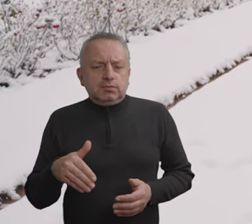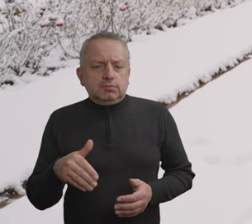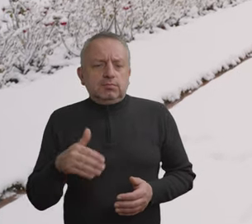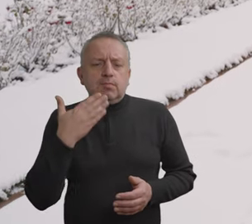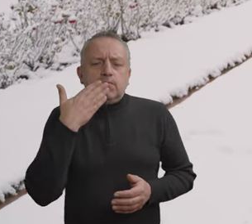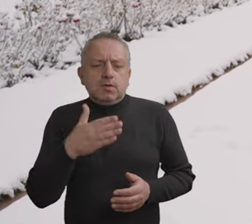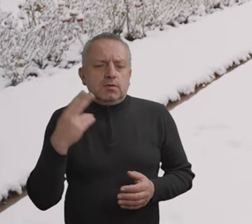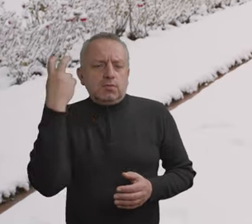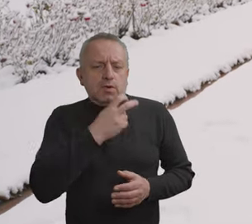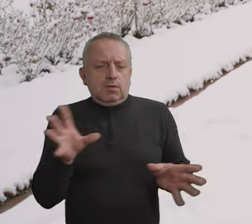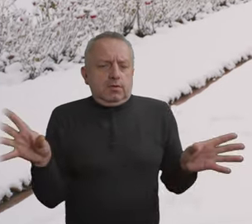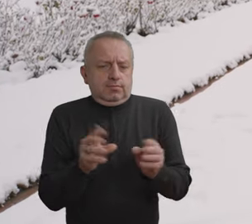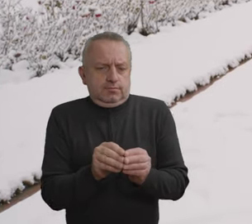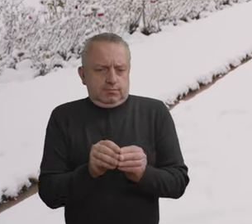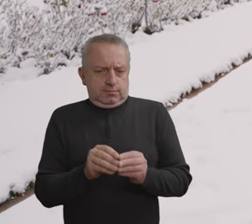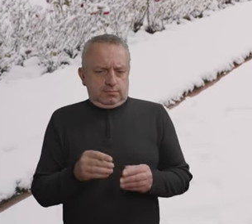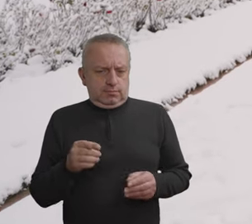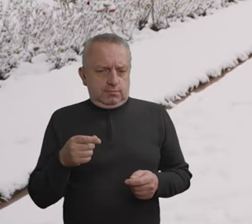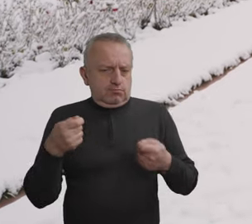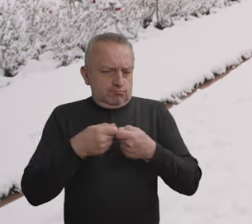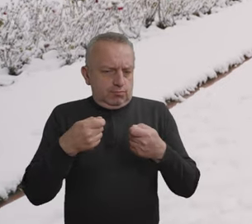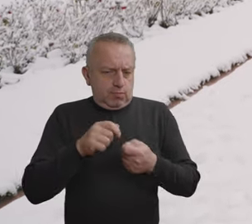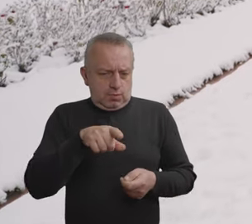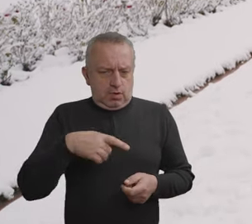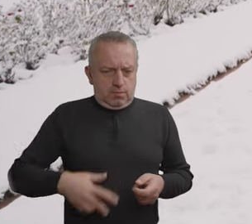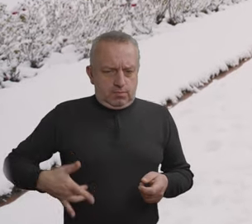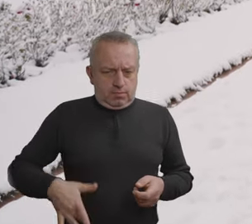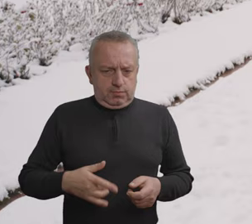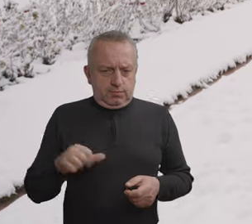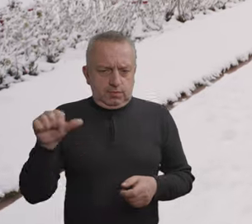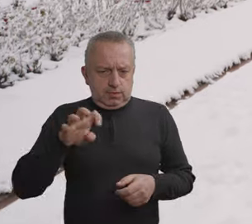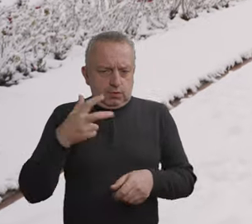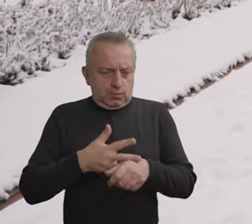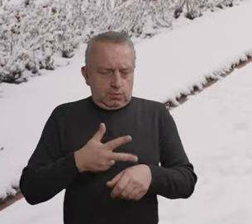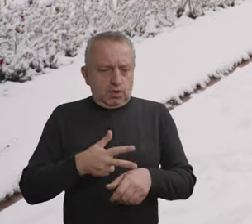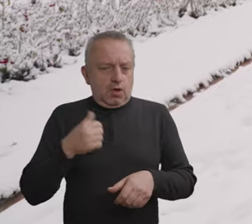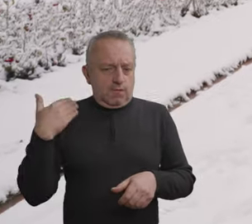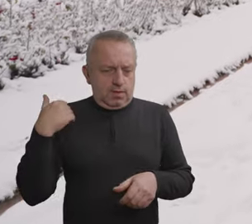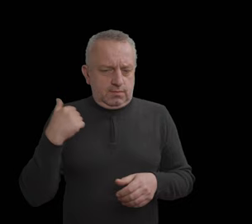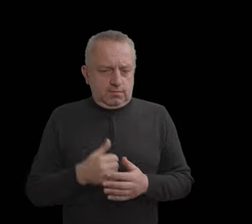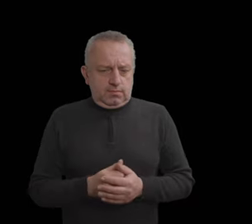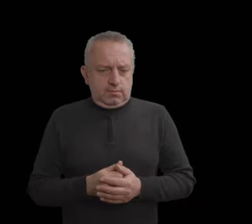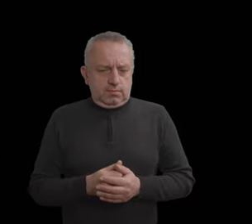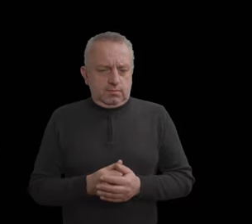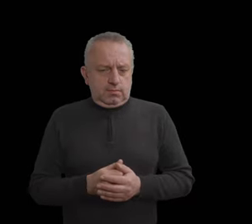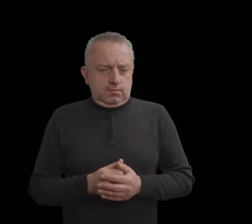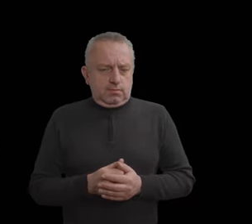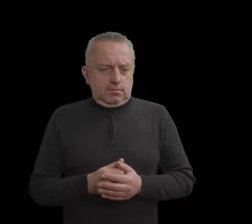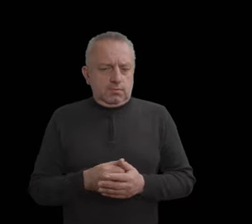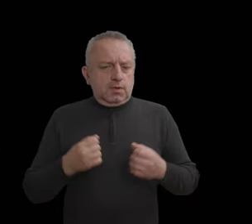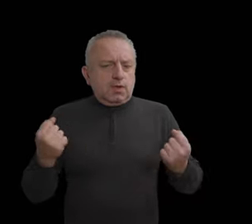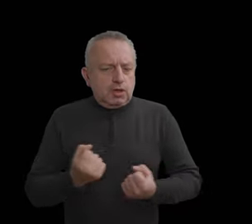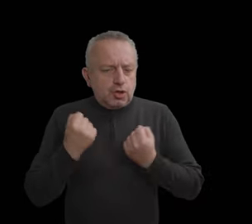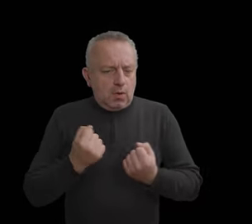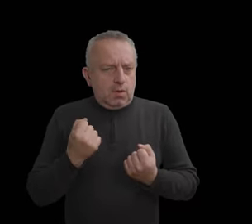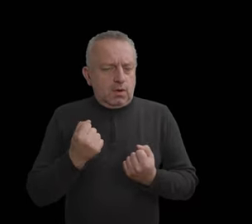łańcutem. Odbywał tutaj praktyki u aptekarza Antoniego Swobody w latach 30. XIX wieku i mocno zaangażował się w